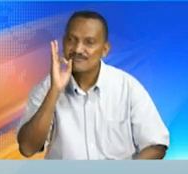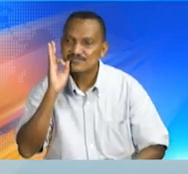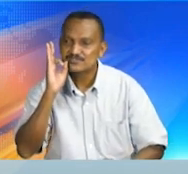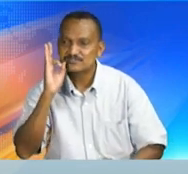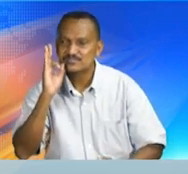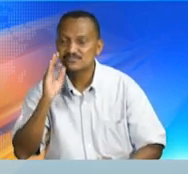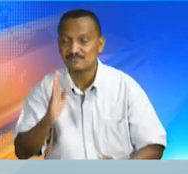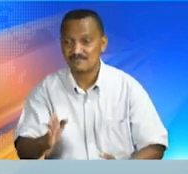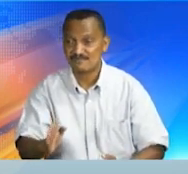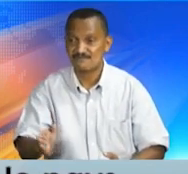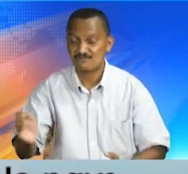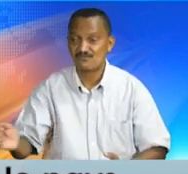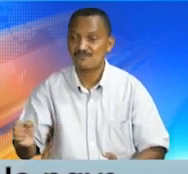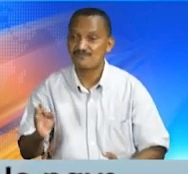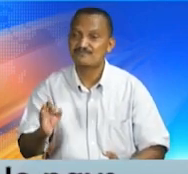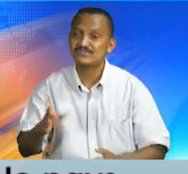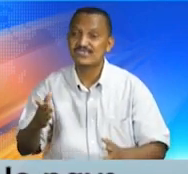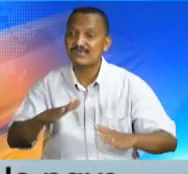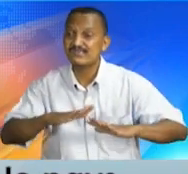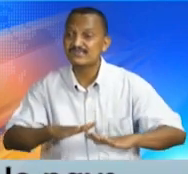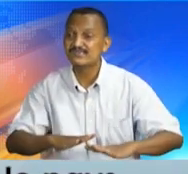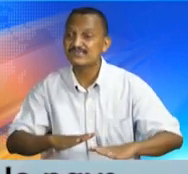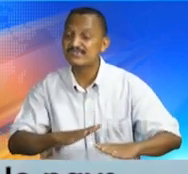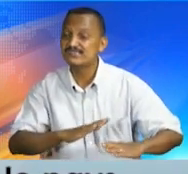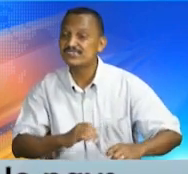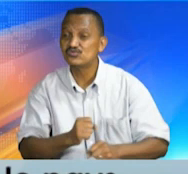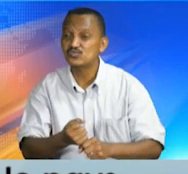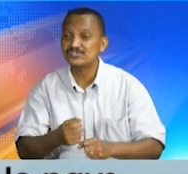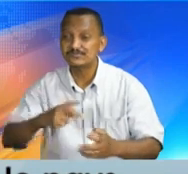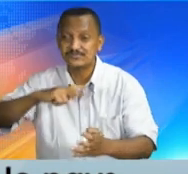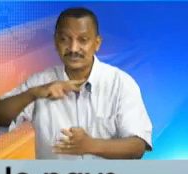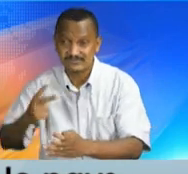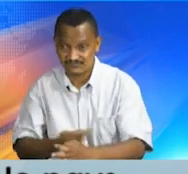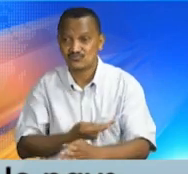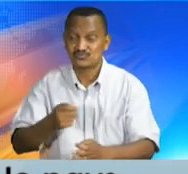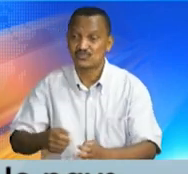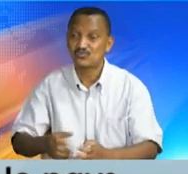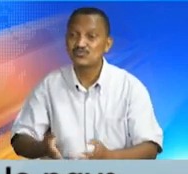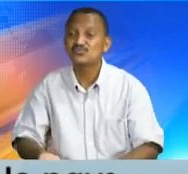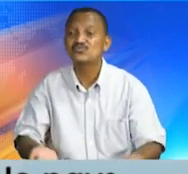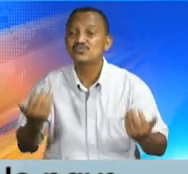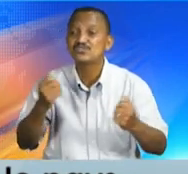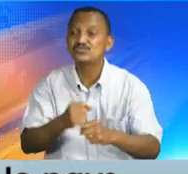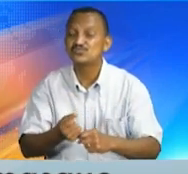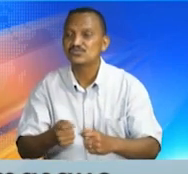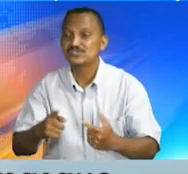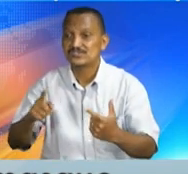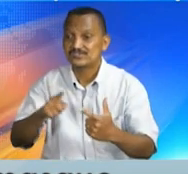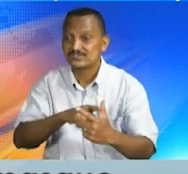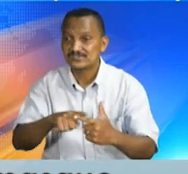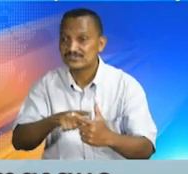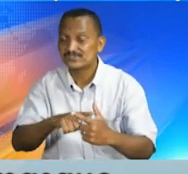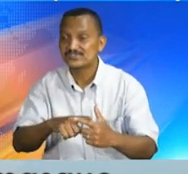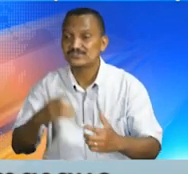ny vaovao kolo tvfm. Azadiny fa mbola anatin'ny ady amin'ny covid-19 isika toy izao hatrany araka izany ny fananjana ireo fepetra sakana